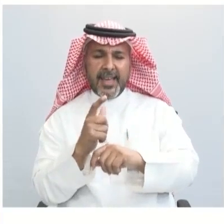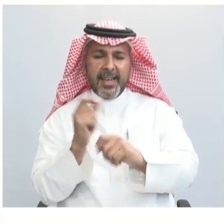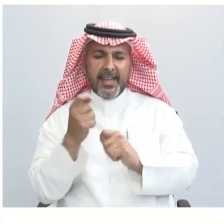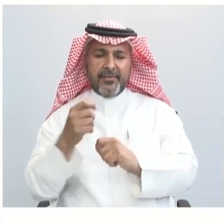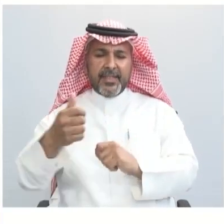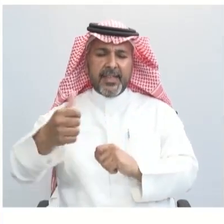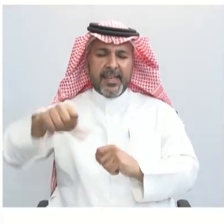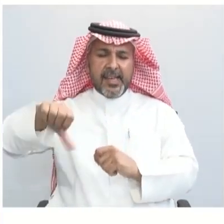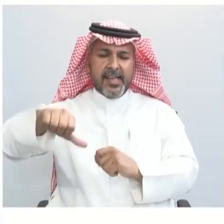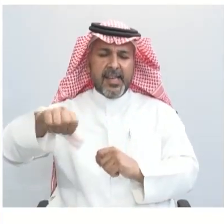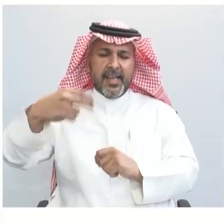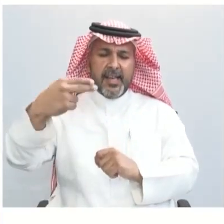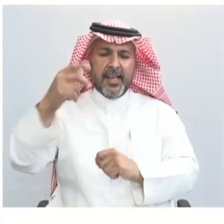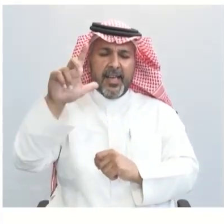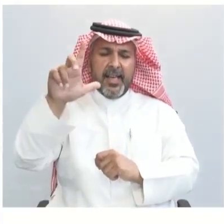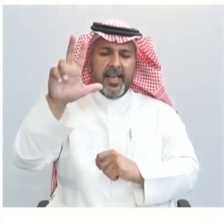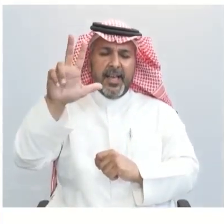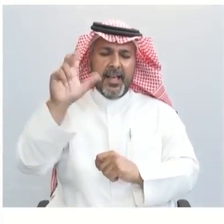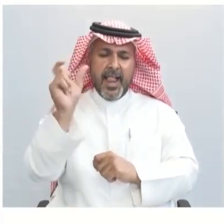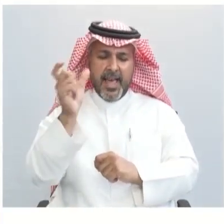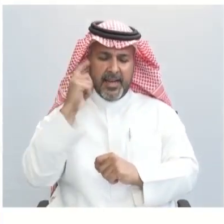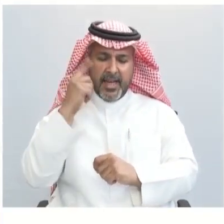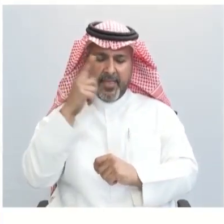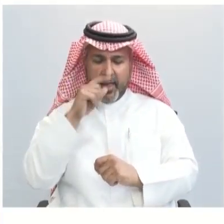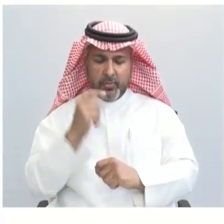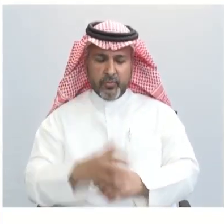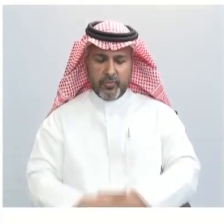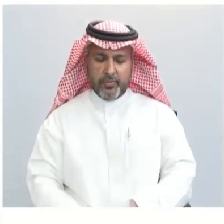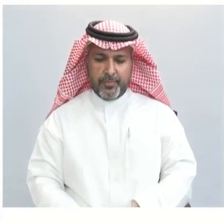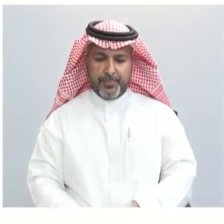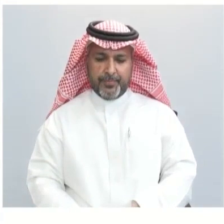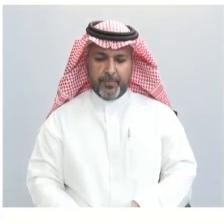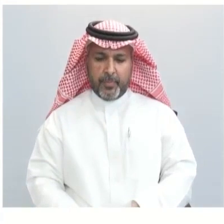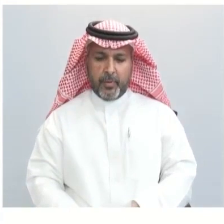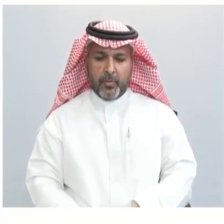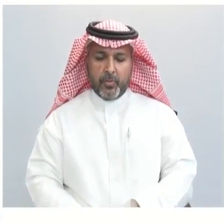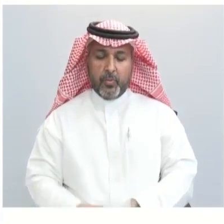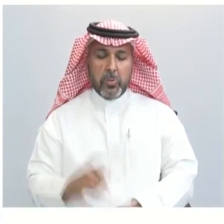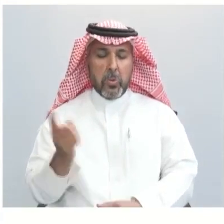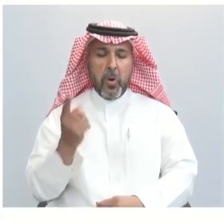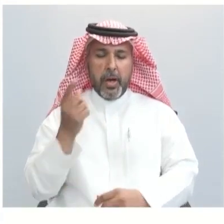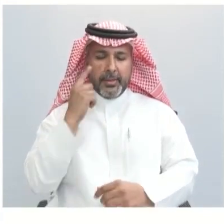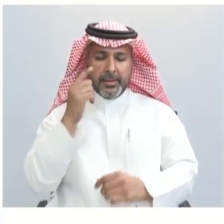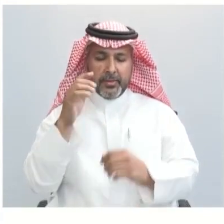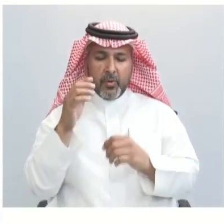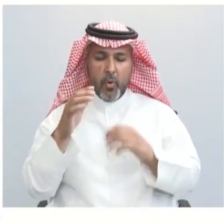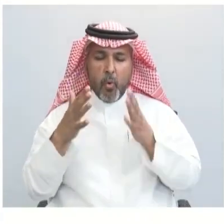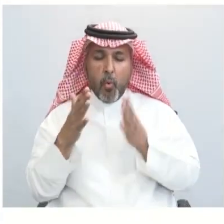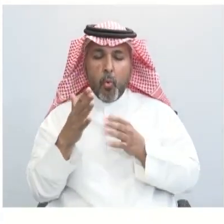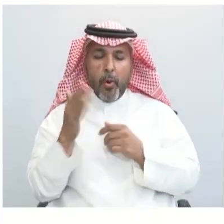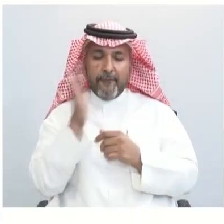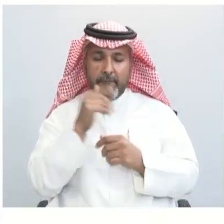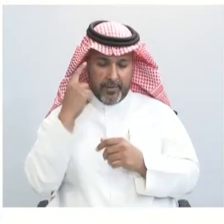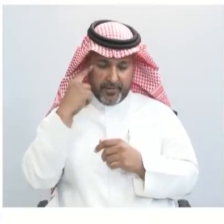الجديدة والتغيرات في الخدمة، وتعتبر آمنة وفورية، وتبدو الإعلانات أكثر أهمية ورسمية من